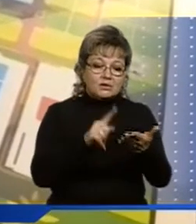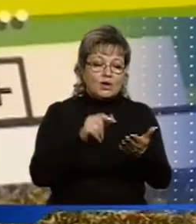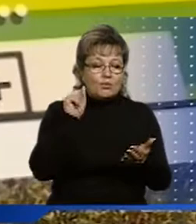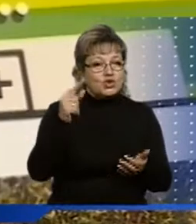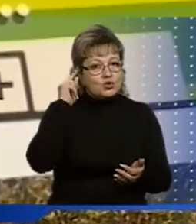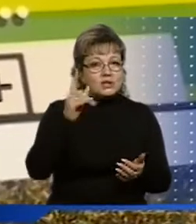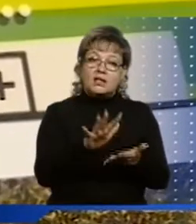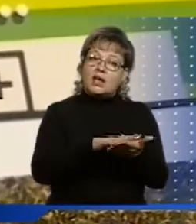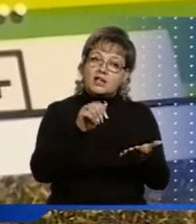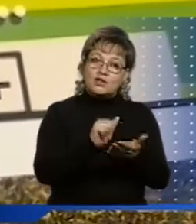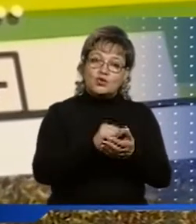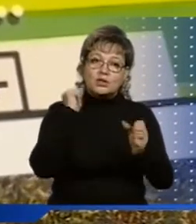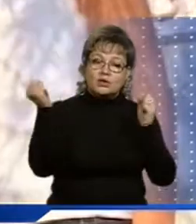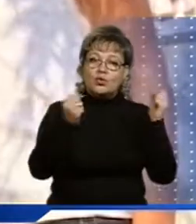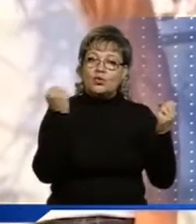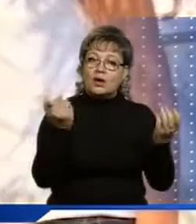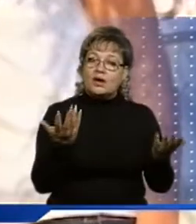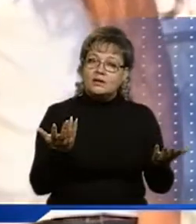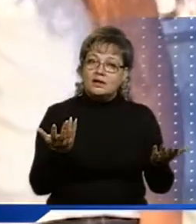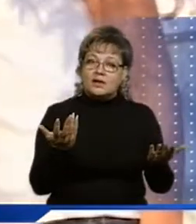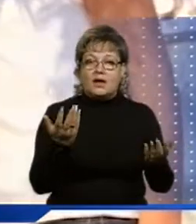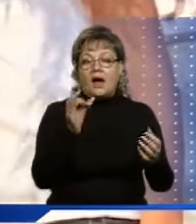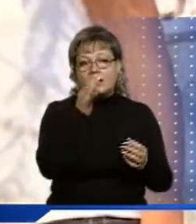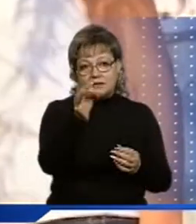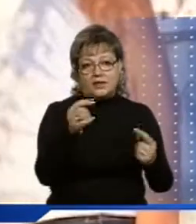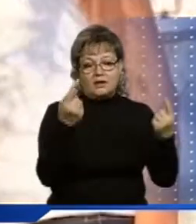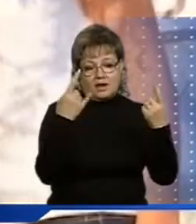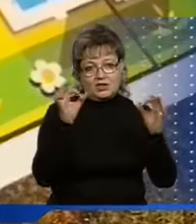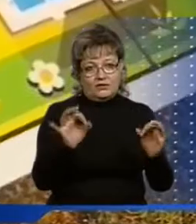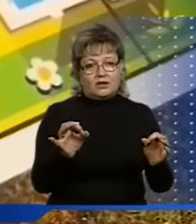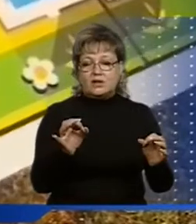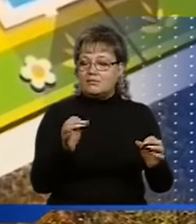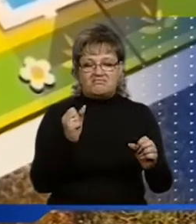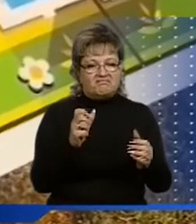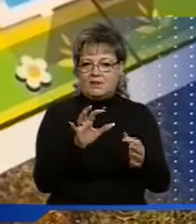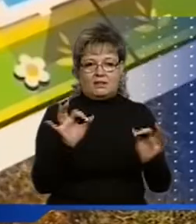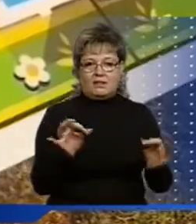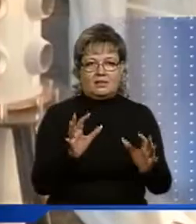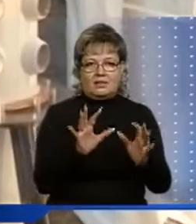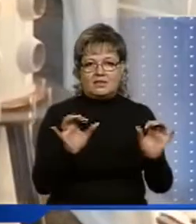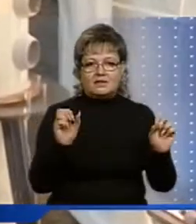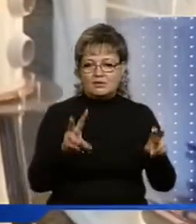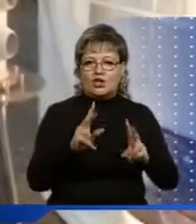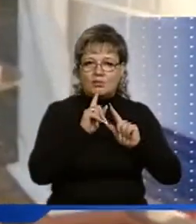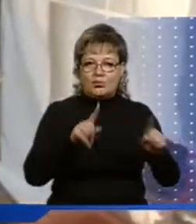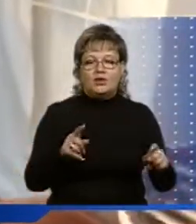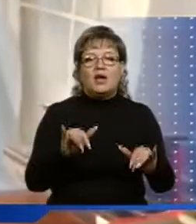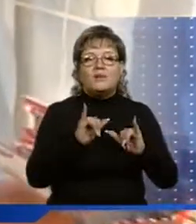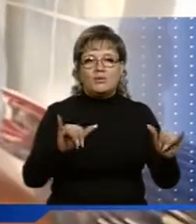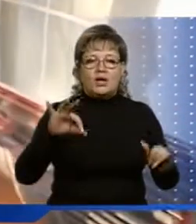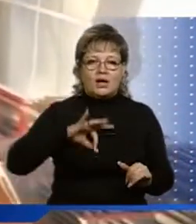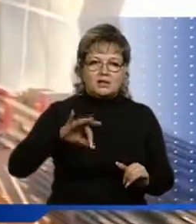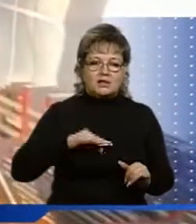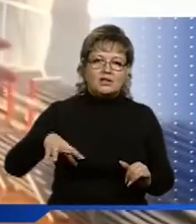узнать, разрушит ли электростанцию, например, смерч. Ответ очевиден – страшный ураган АЭС нипочем. Огромной популярностью у